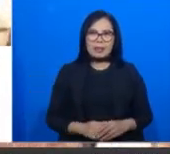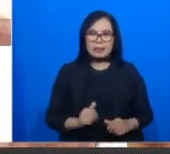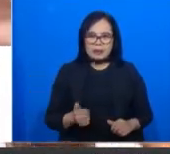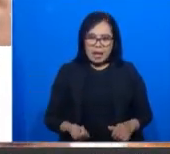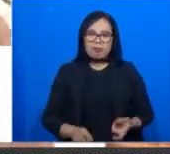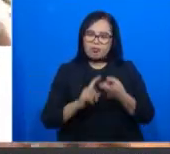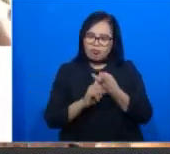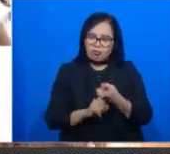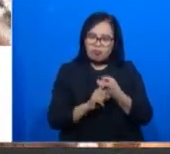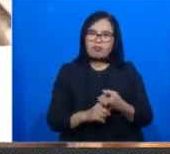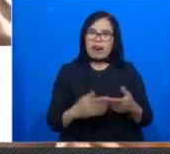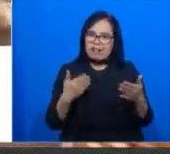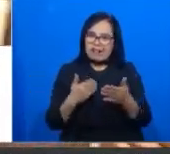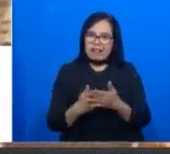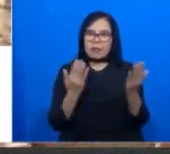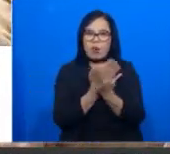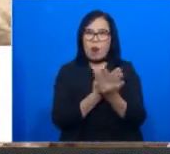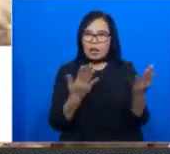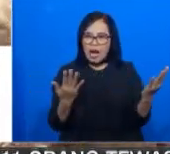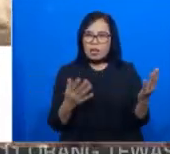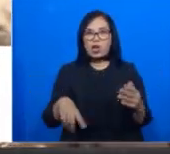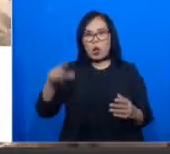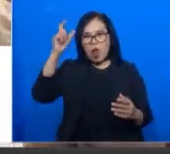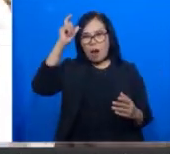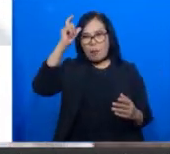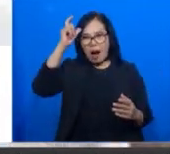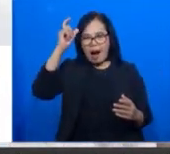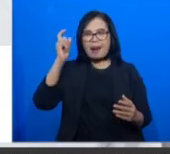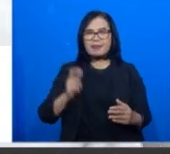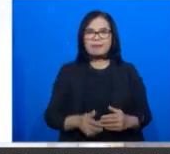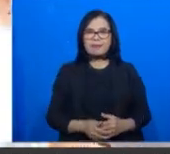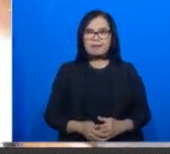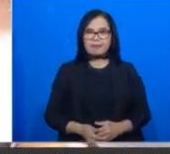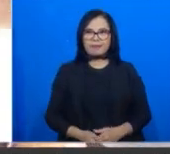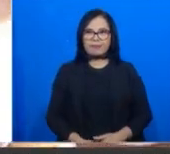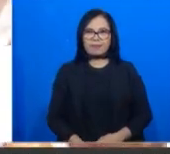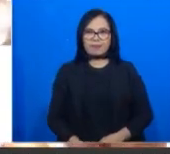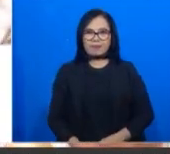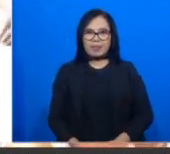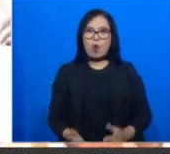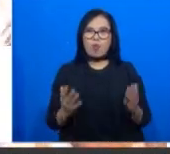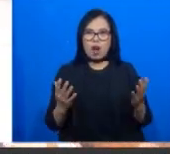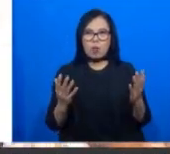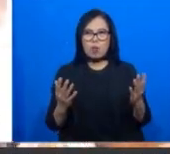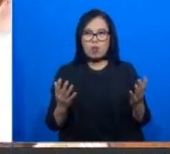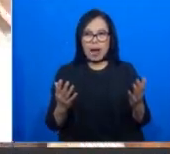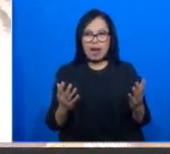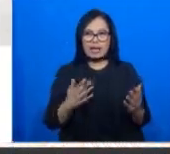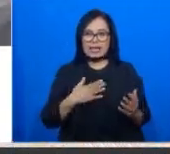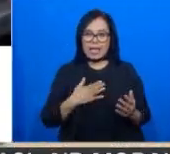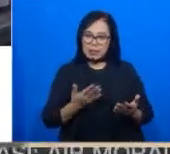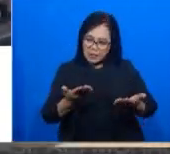sudah tunjukkan, mencintai ulama, dengan habaib mereka kayak saya juga ulama. Mudah-mudahan perkenalan jadi terima yang